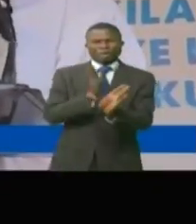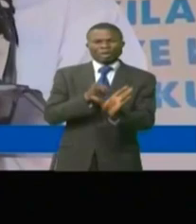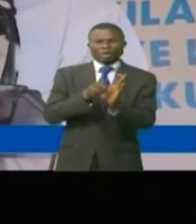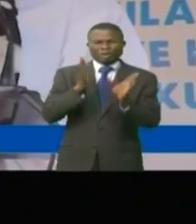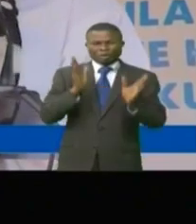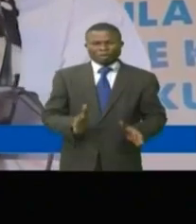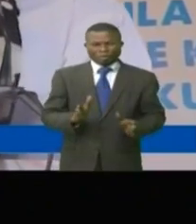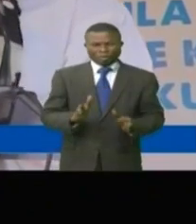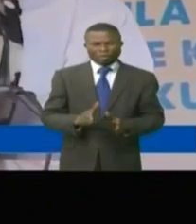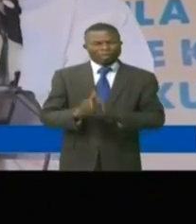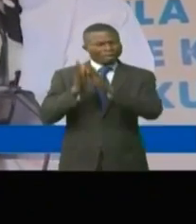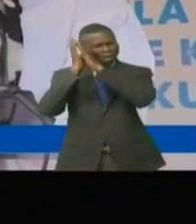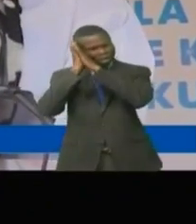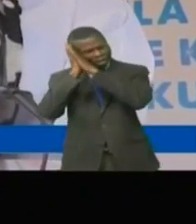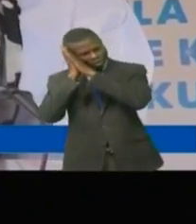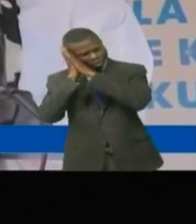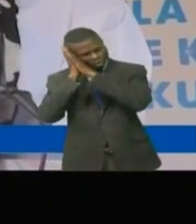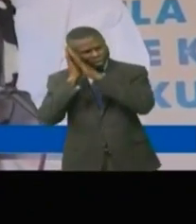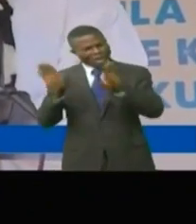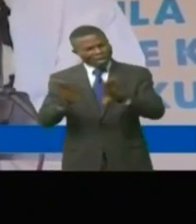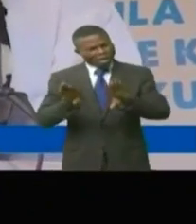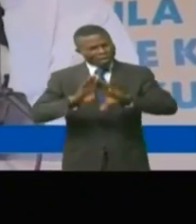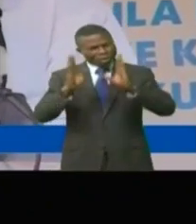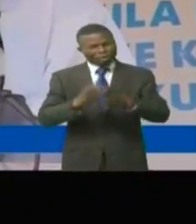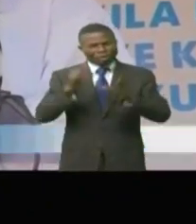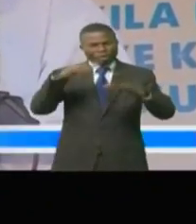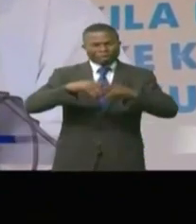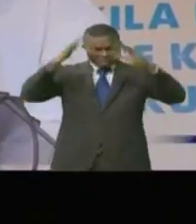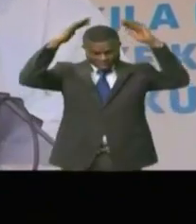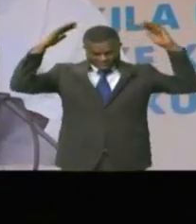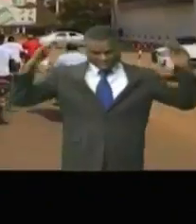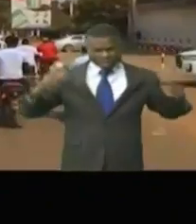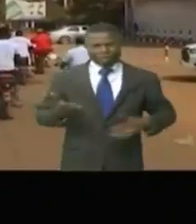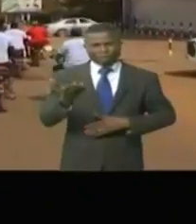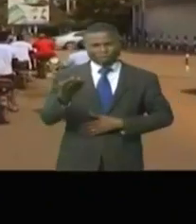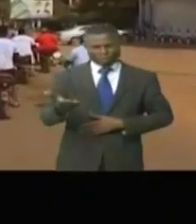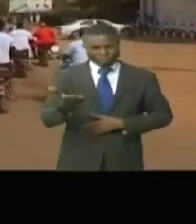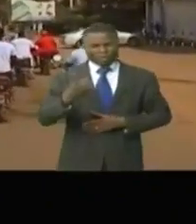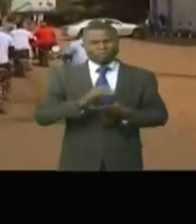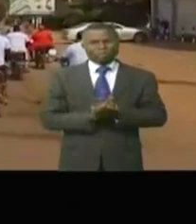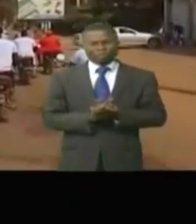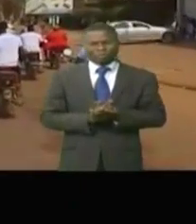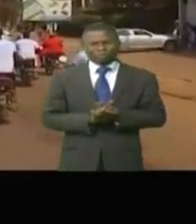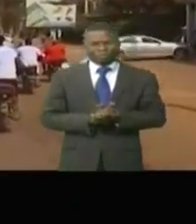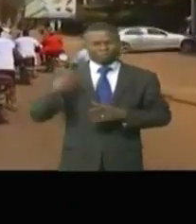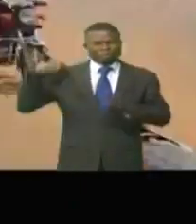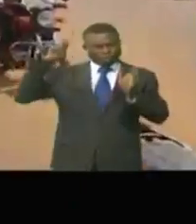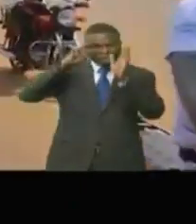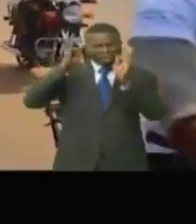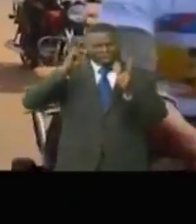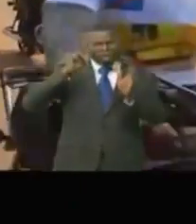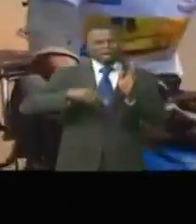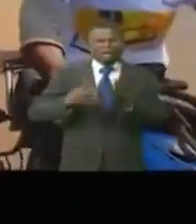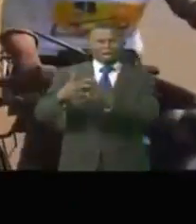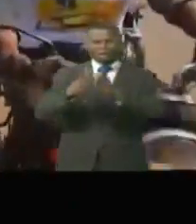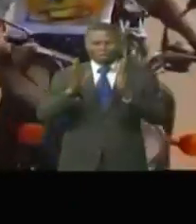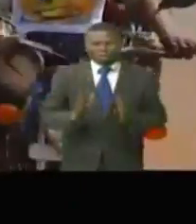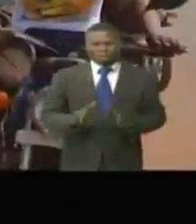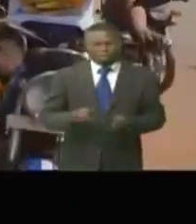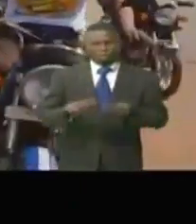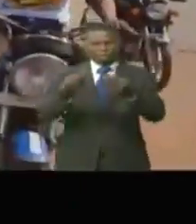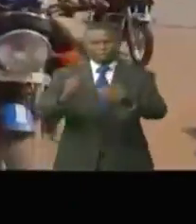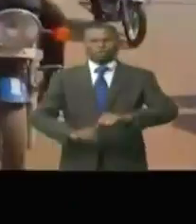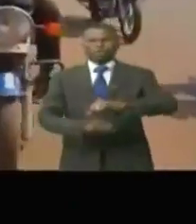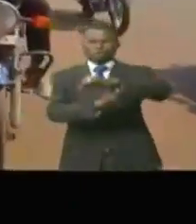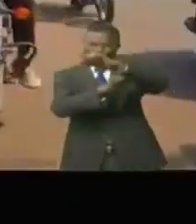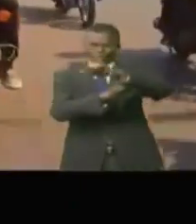à dormir toutes les nuits sous ces moustiquaires. Étant donné que le gouvernement américain apporte son appui